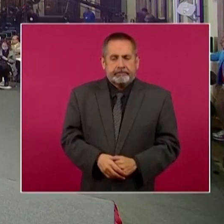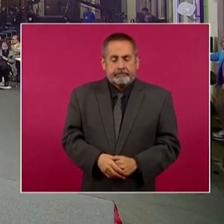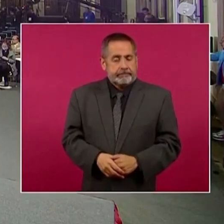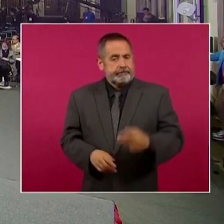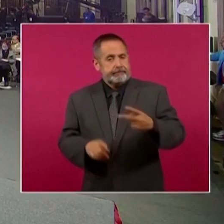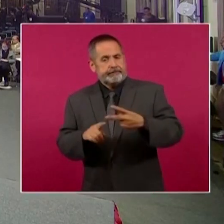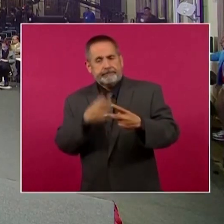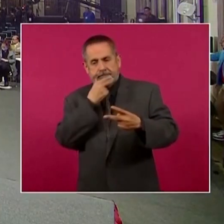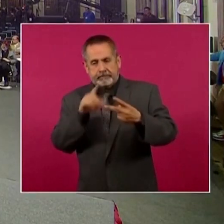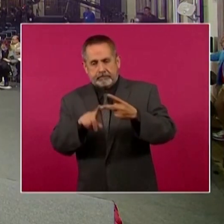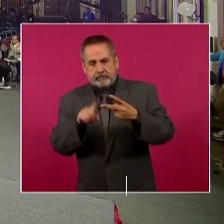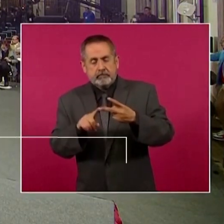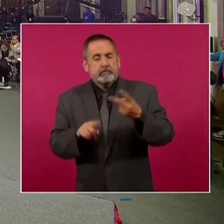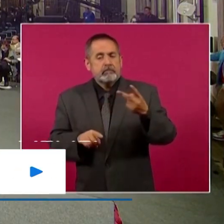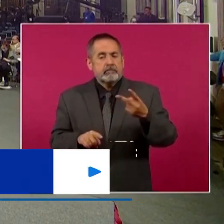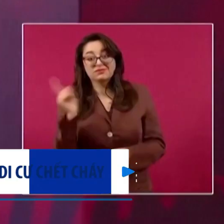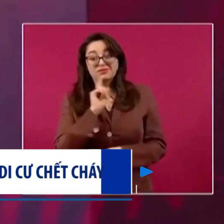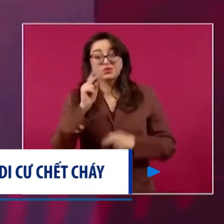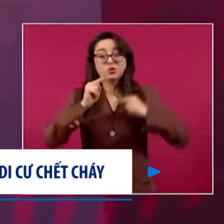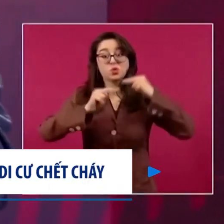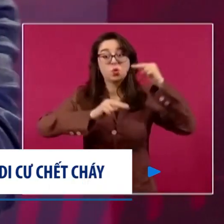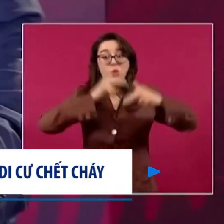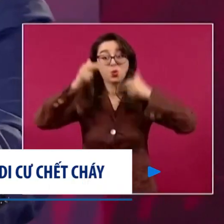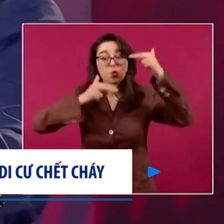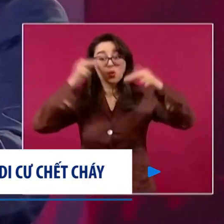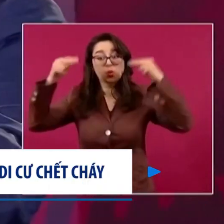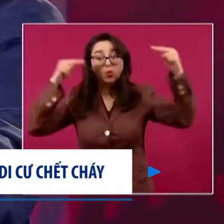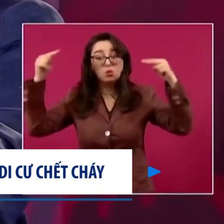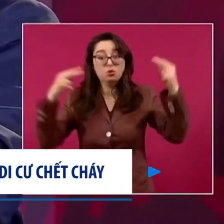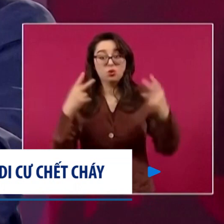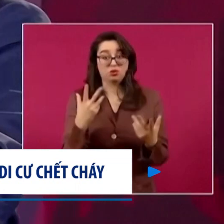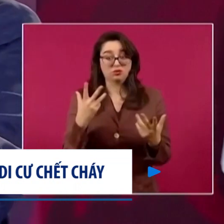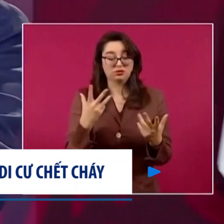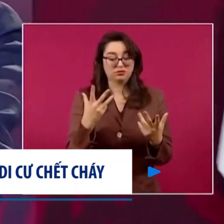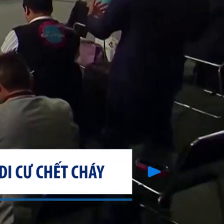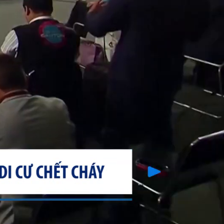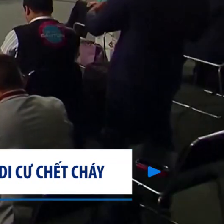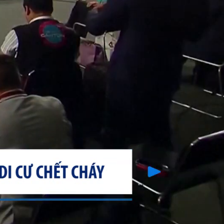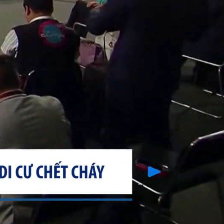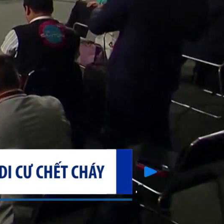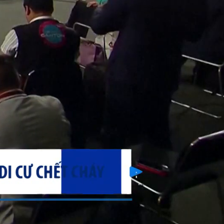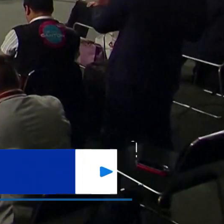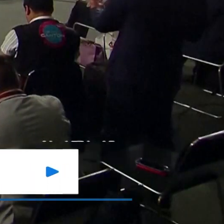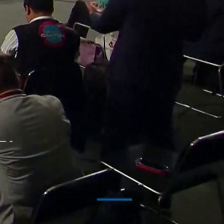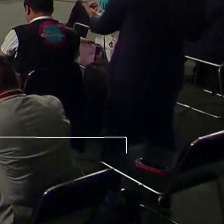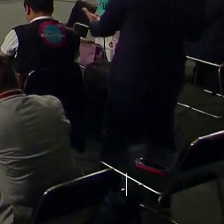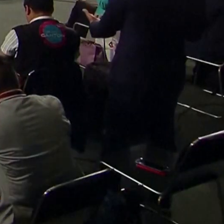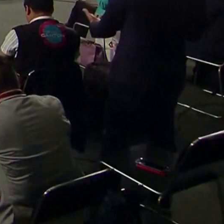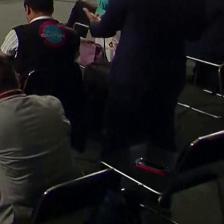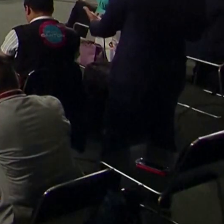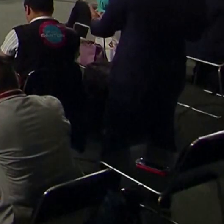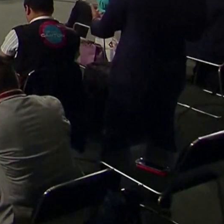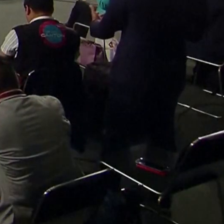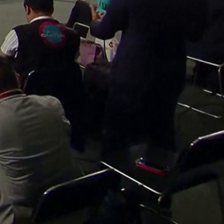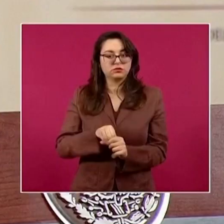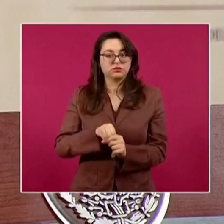tổng thống Mexico Andreas Manuel cho biết nguyên nhân của vụ 40 người thiệt mạng trong vụ hỏa hoạn tại một trung tâm giữ